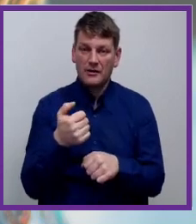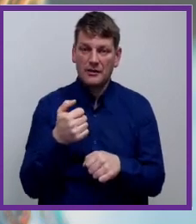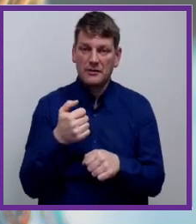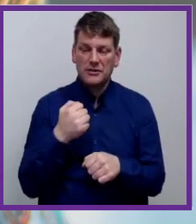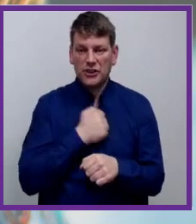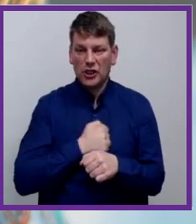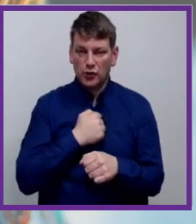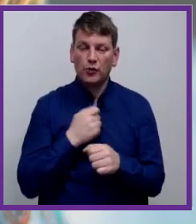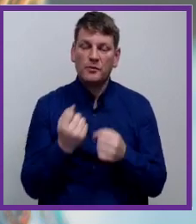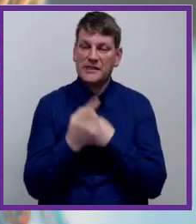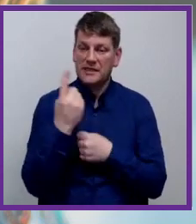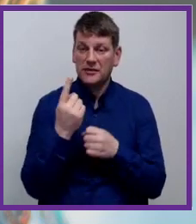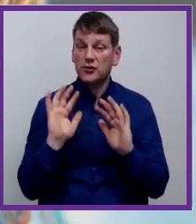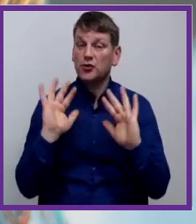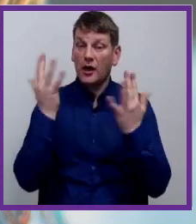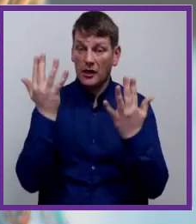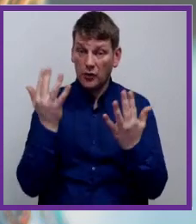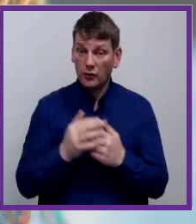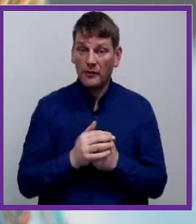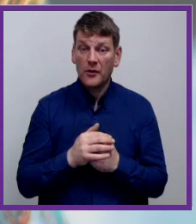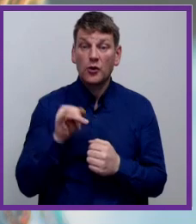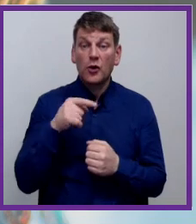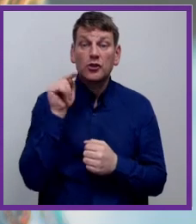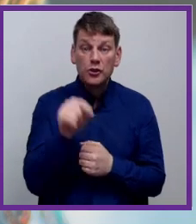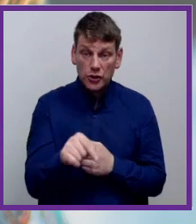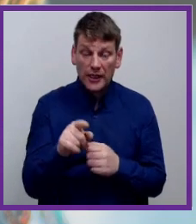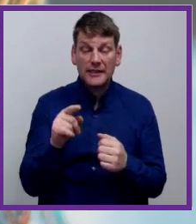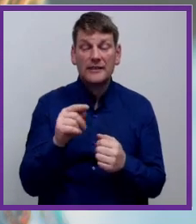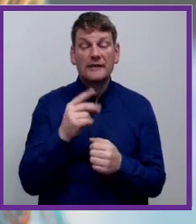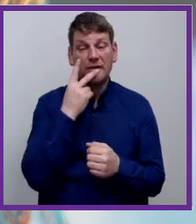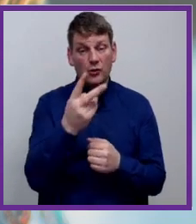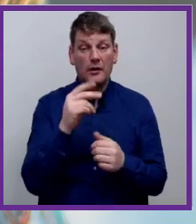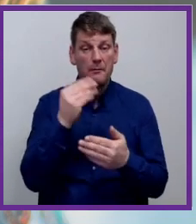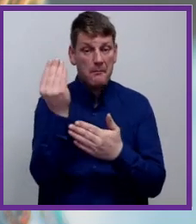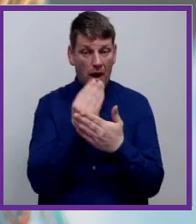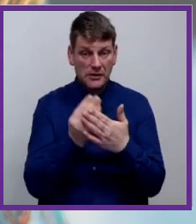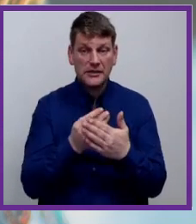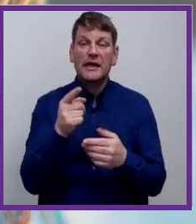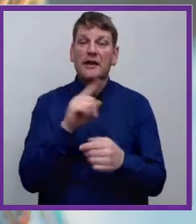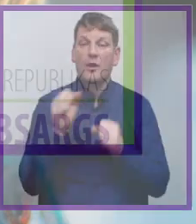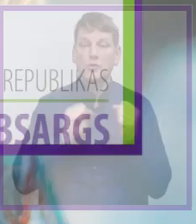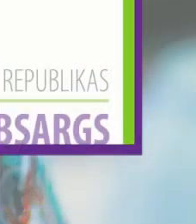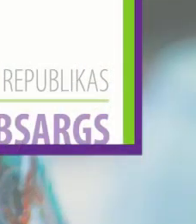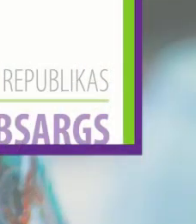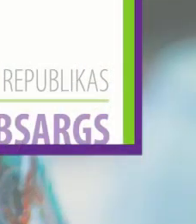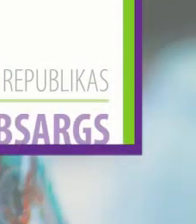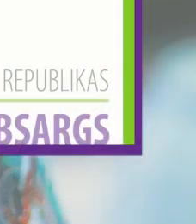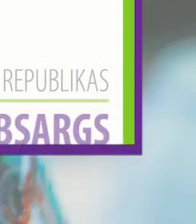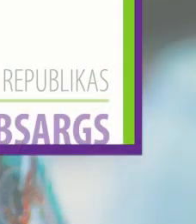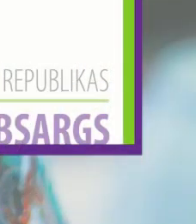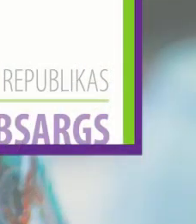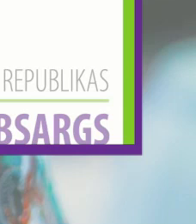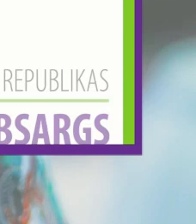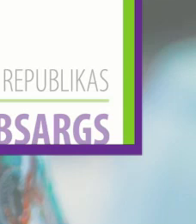sašutuma izraisījušam gadījumam, jo šeit vizuālais mākslinieks un nekustamo īpašumu uzņēmums tika sodīti ar kriminālu sodu